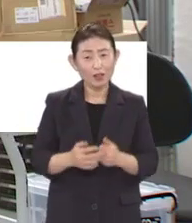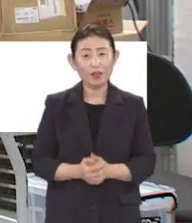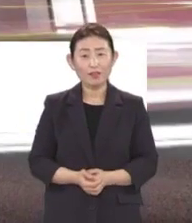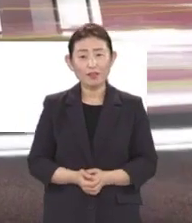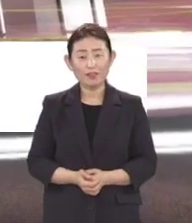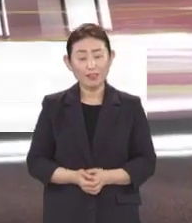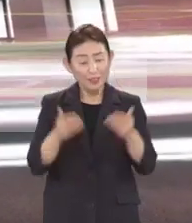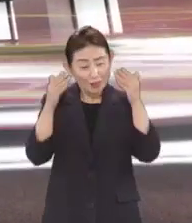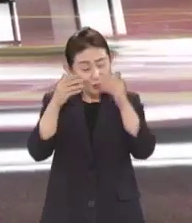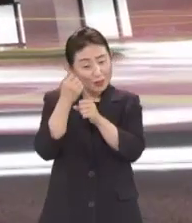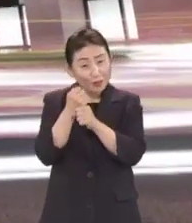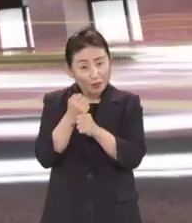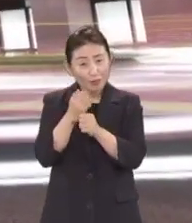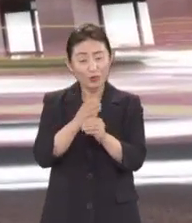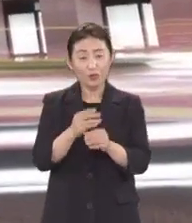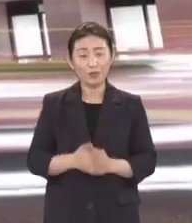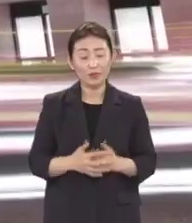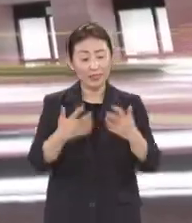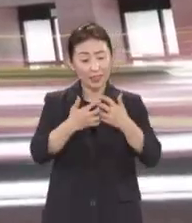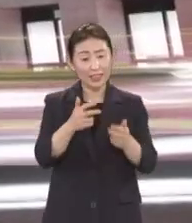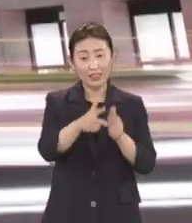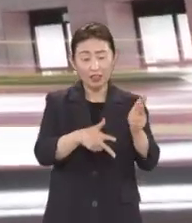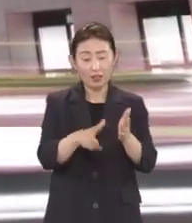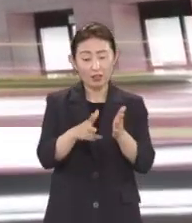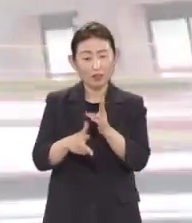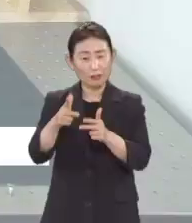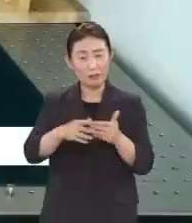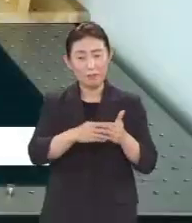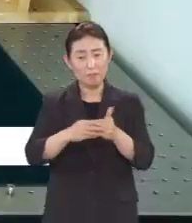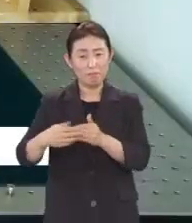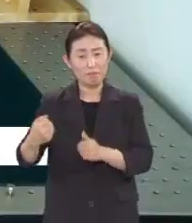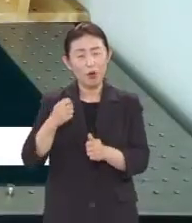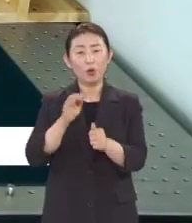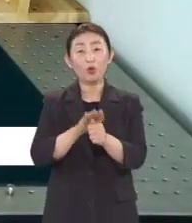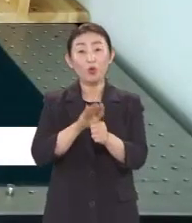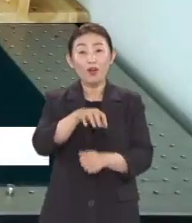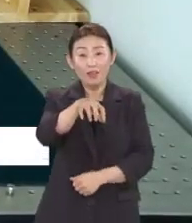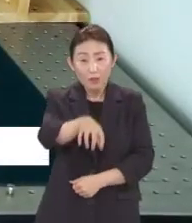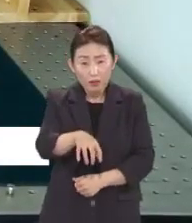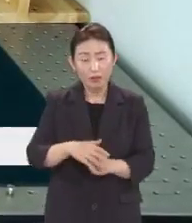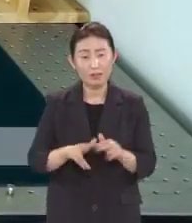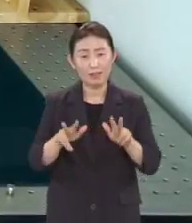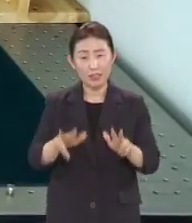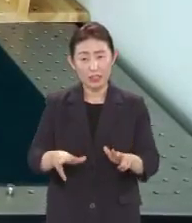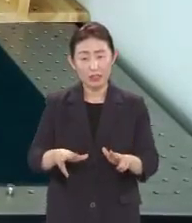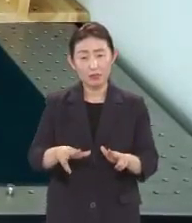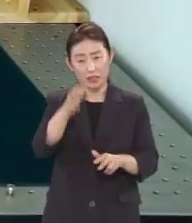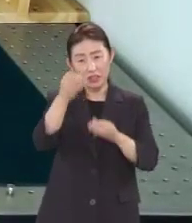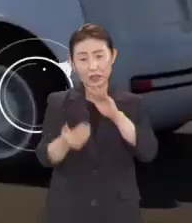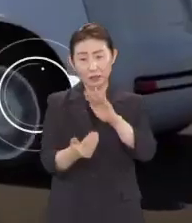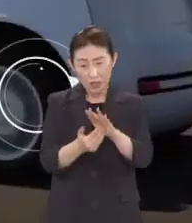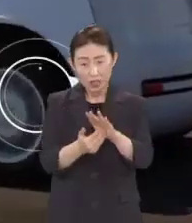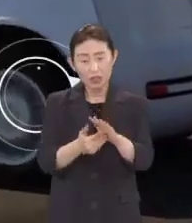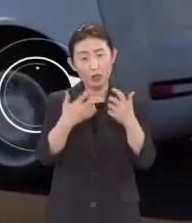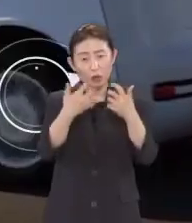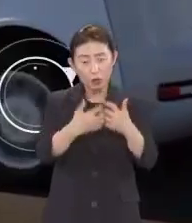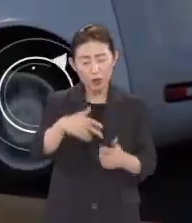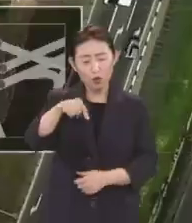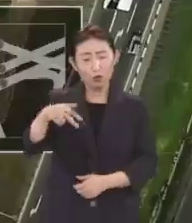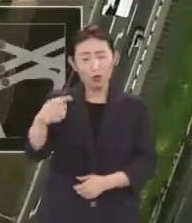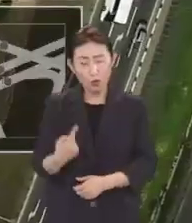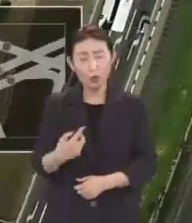있습니다. 한국의 기계 산업과 제조업 성장을 이끌어왔던 기계 연구원이 이제 첨단 로봇과 수소, 모빌리티